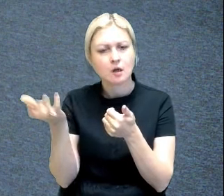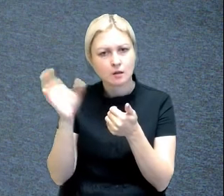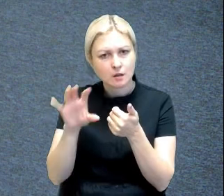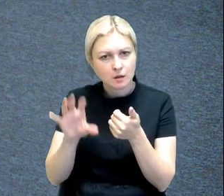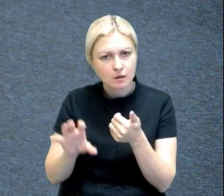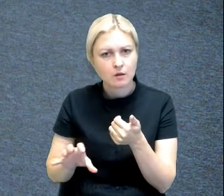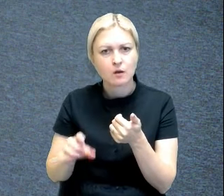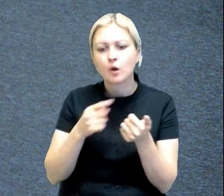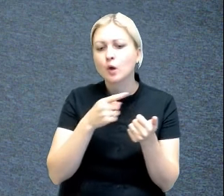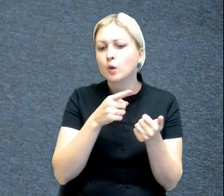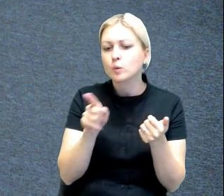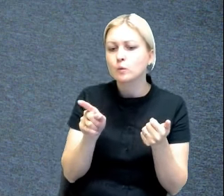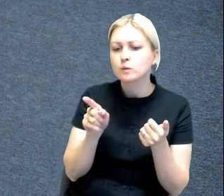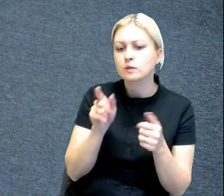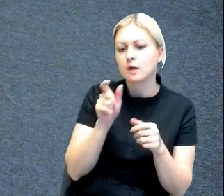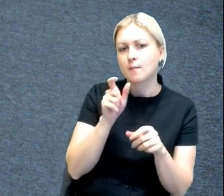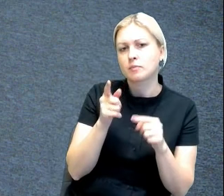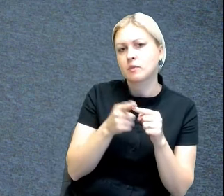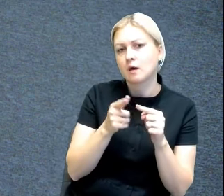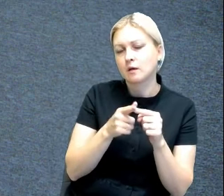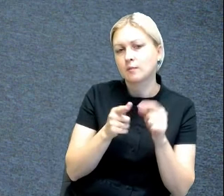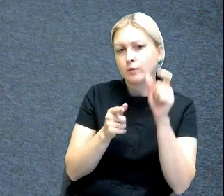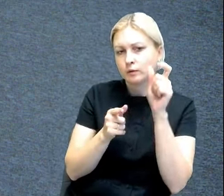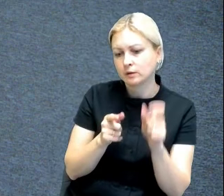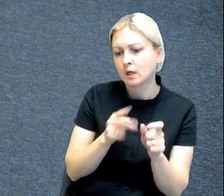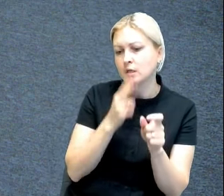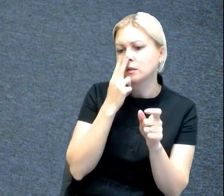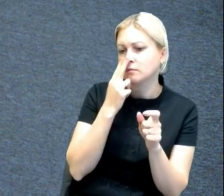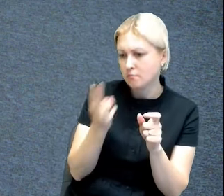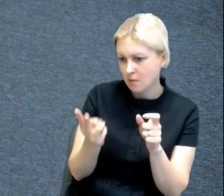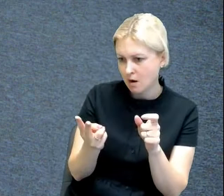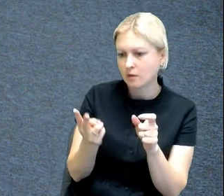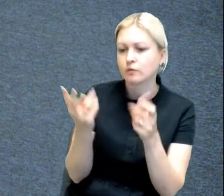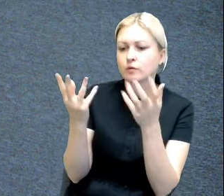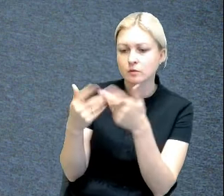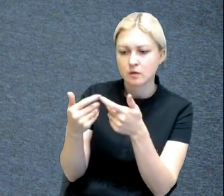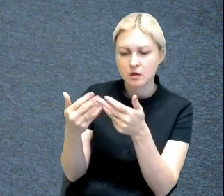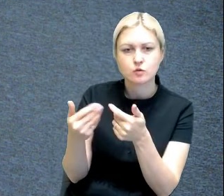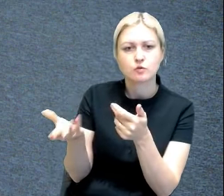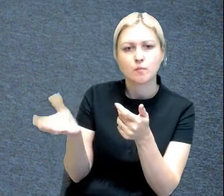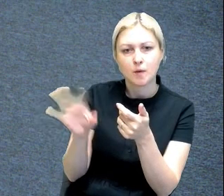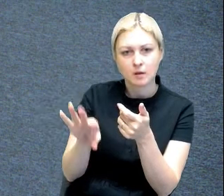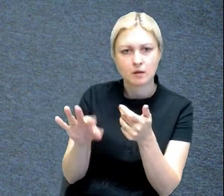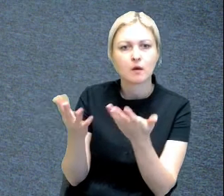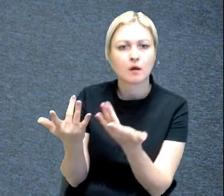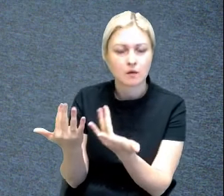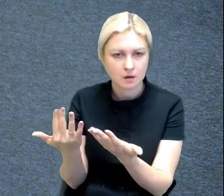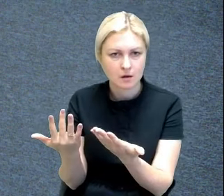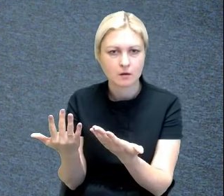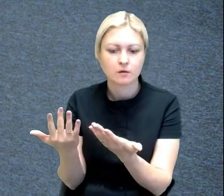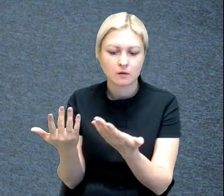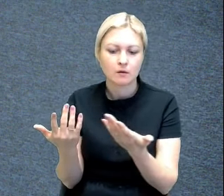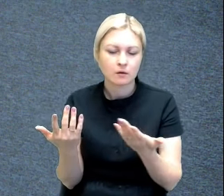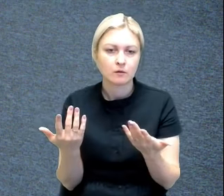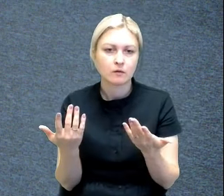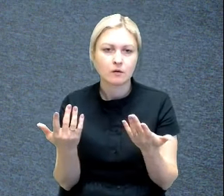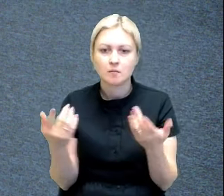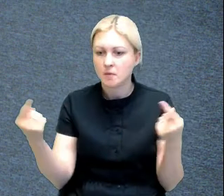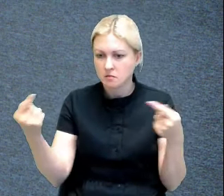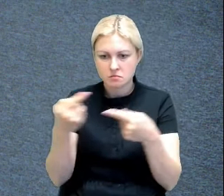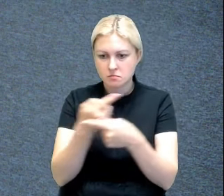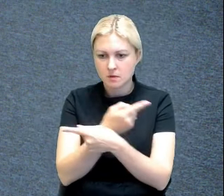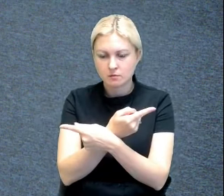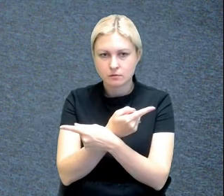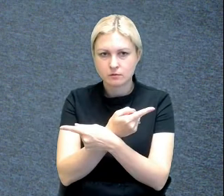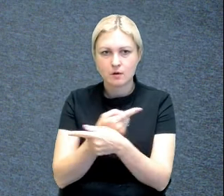tarybos narys šios ligoninės turbūt matote tuos skaičius ir jum yra pateikiama bet bet tie skaičiai nesutampa ir viešoj